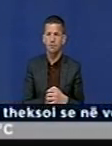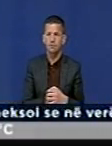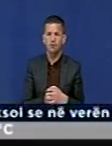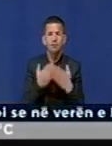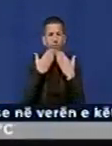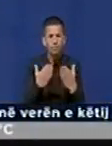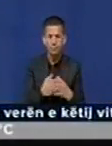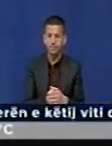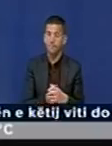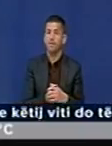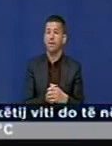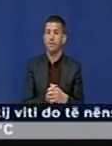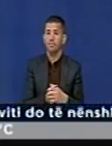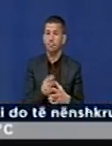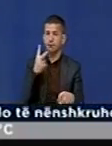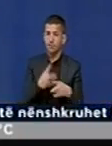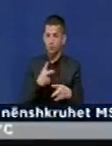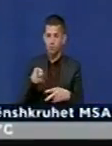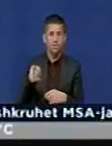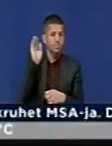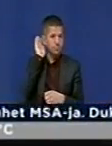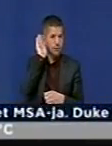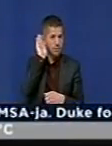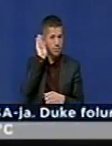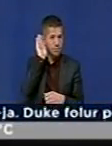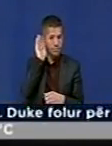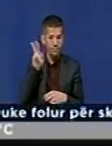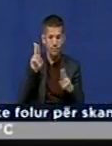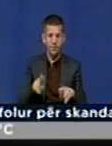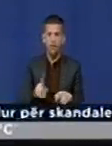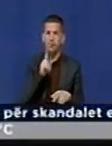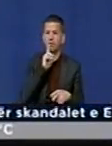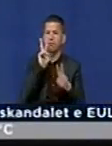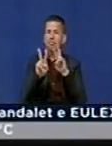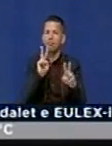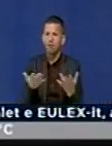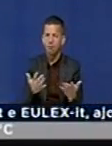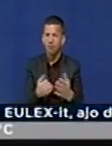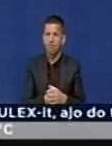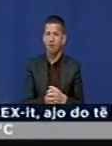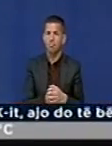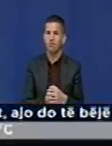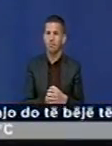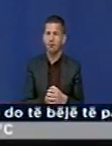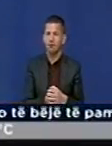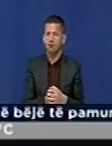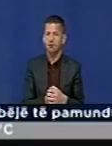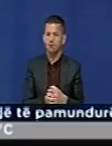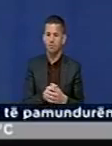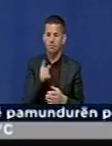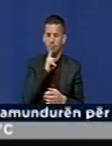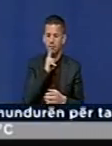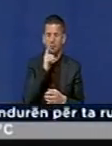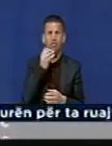Faleminderit. Dy herë ministri i drejtësisë mashtroi. Pra me një farë metode jashtëzakonisht